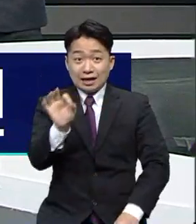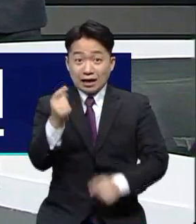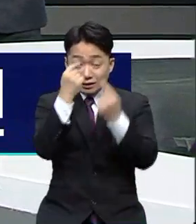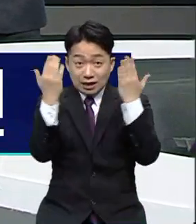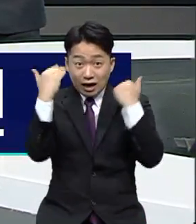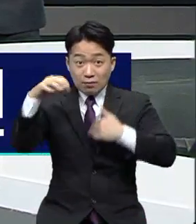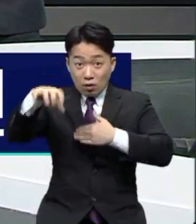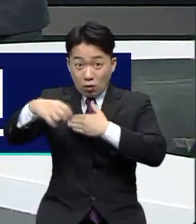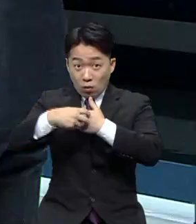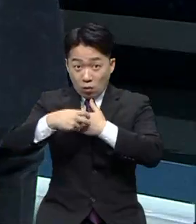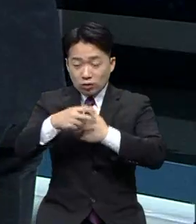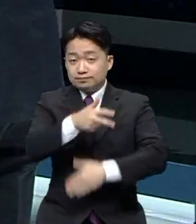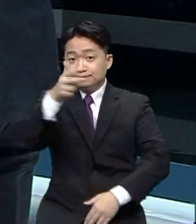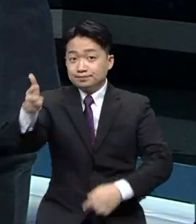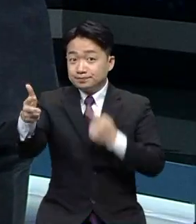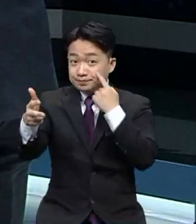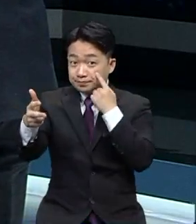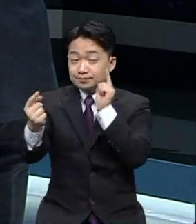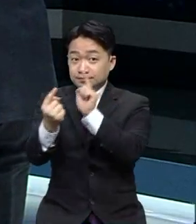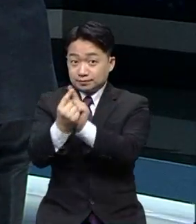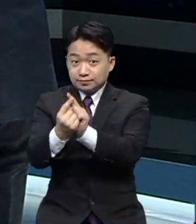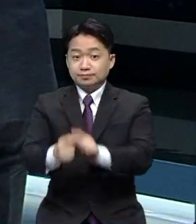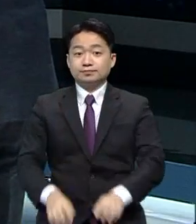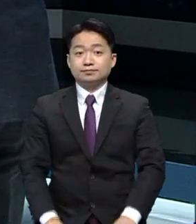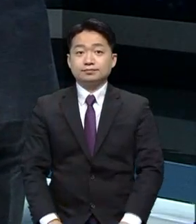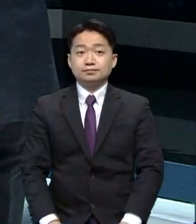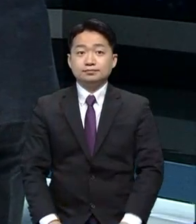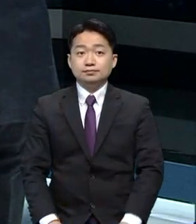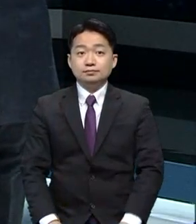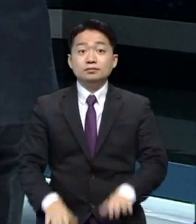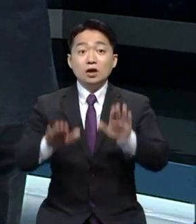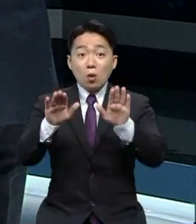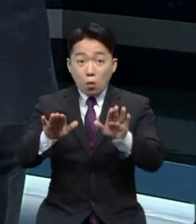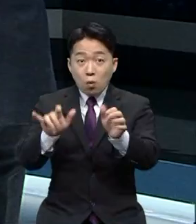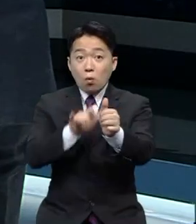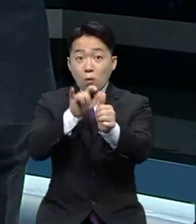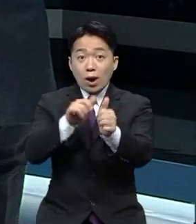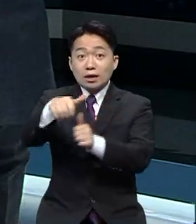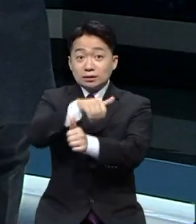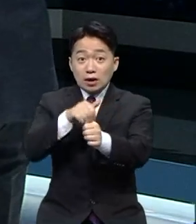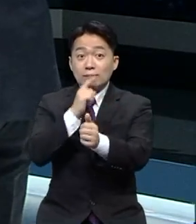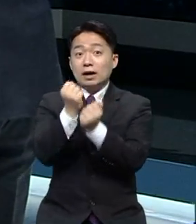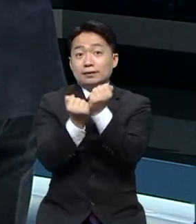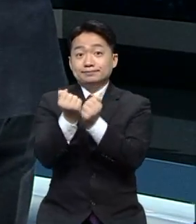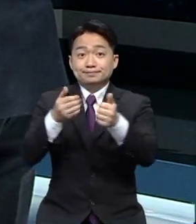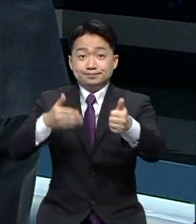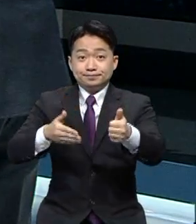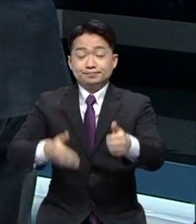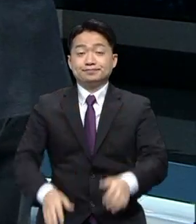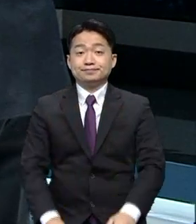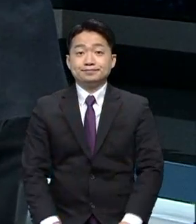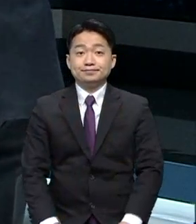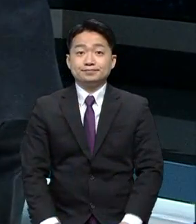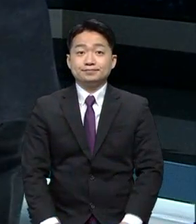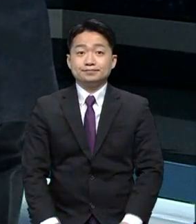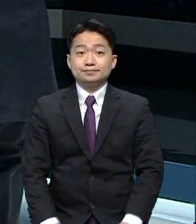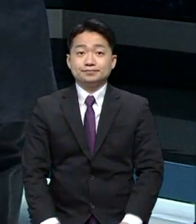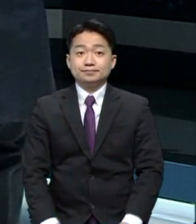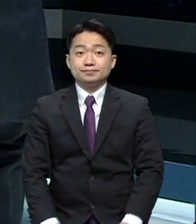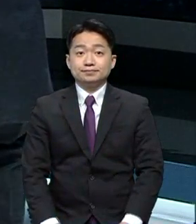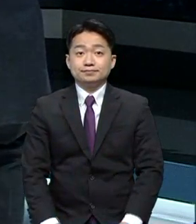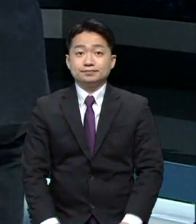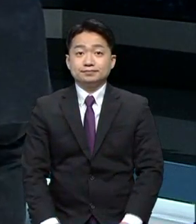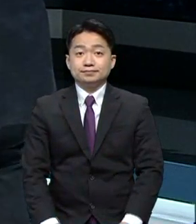취재기자부터 불러보겠습니다. 자, 김형래 기자, 먼저 오늘 확진자 발생 상황부터 전해주시죠.